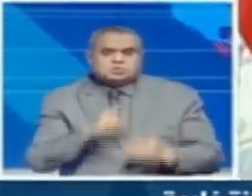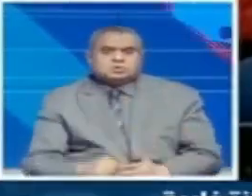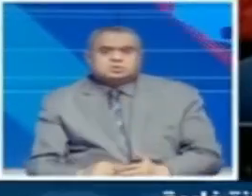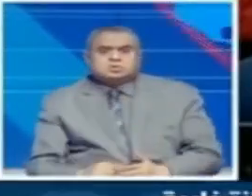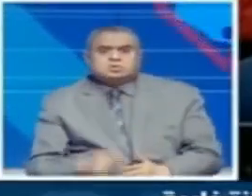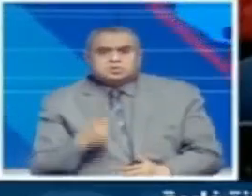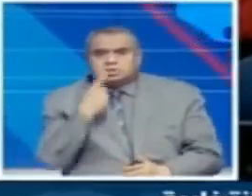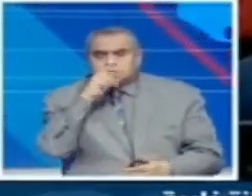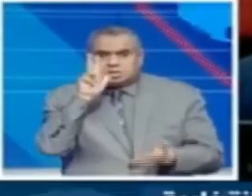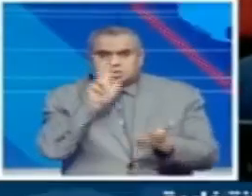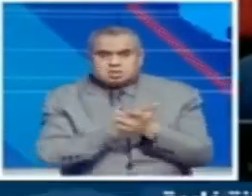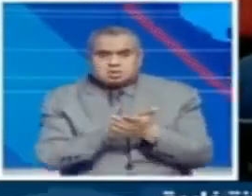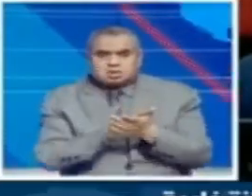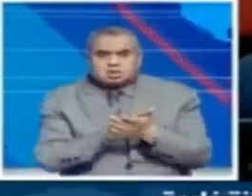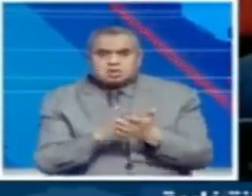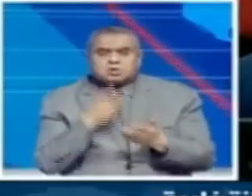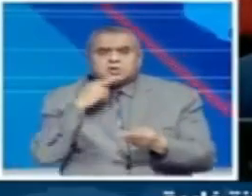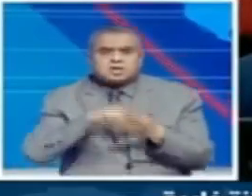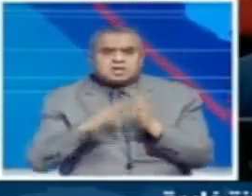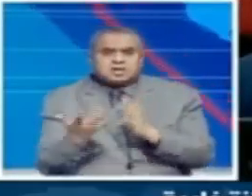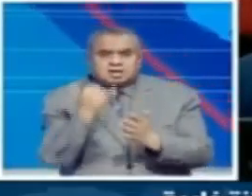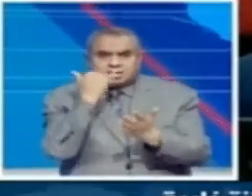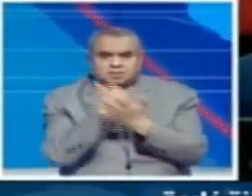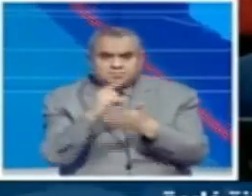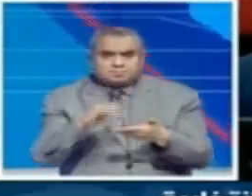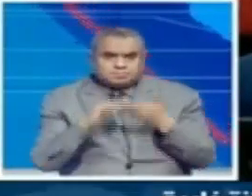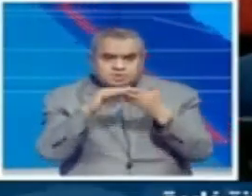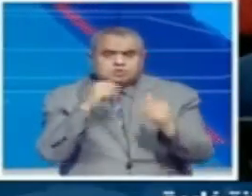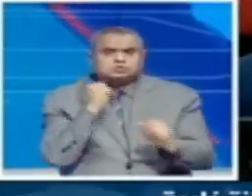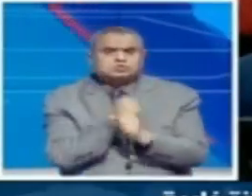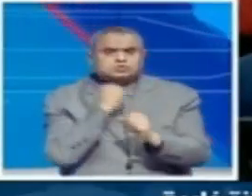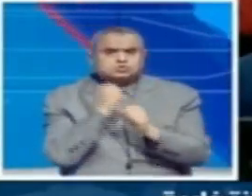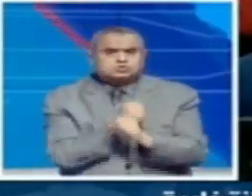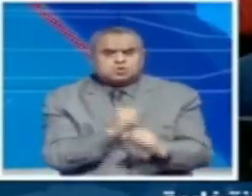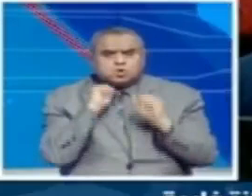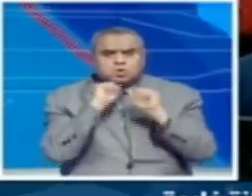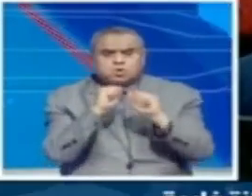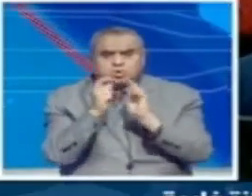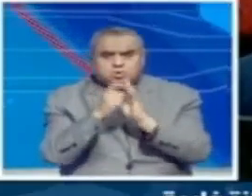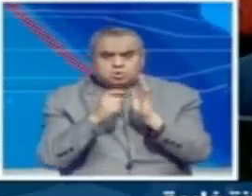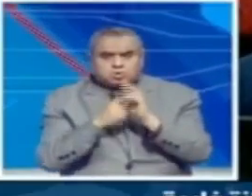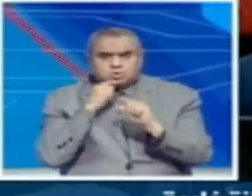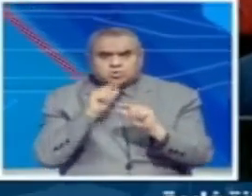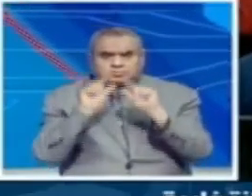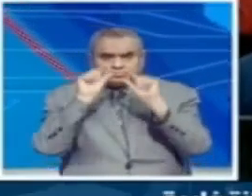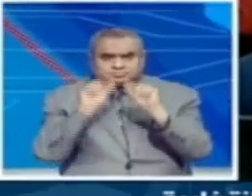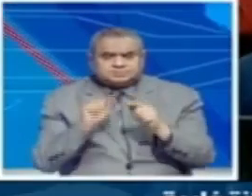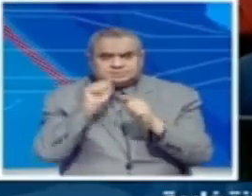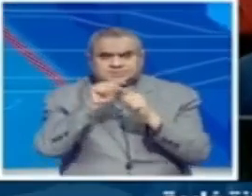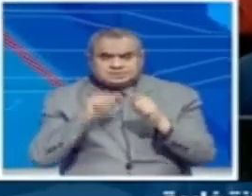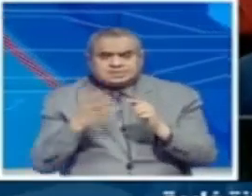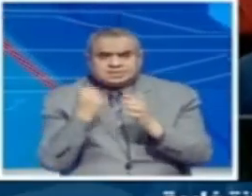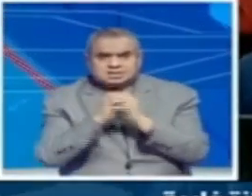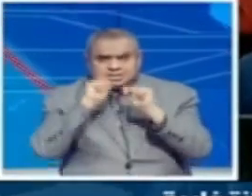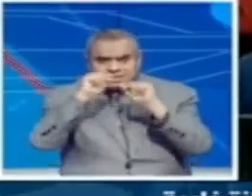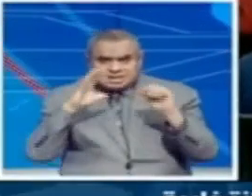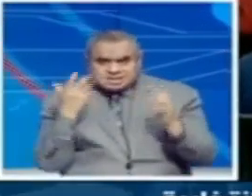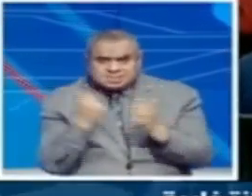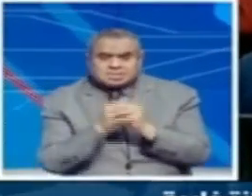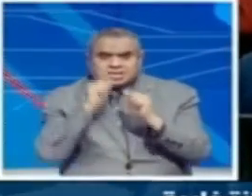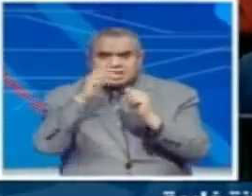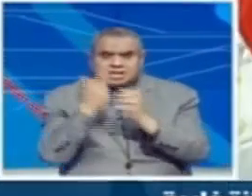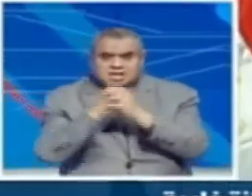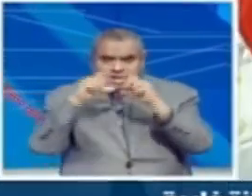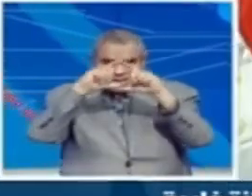تقرر تسخير كافة الإمكانيات والجهود وتخفيض أوجه الدعاية الانتخابية